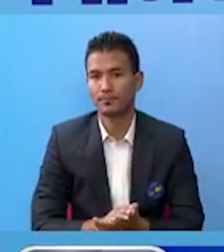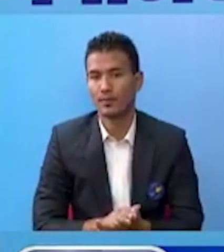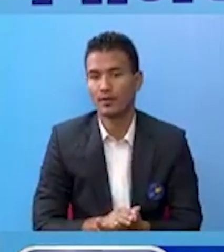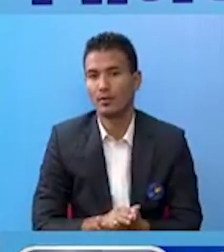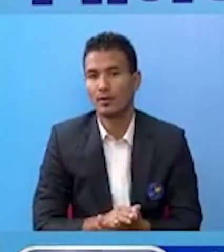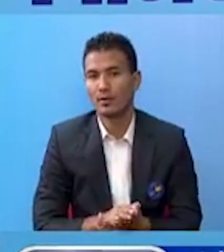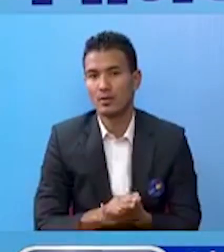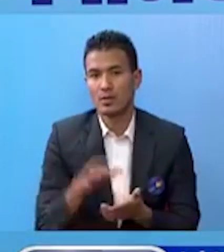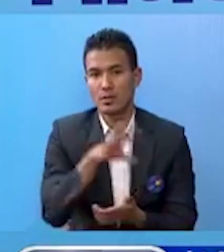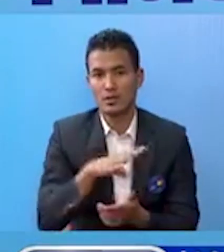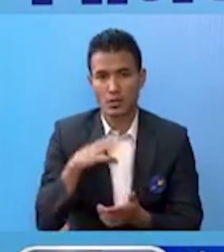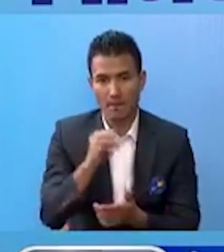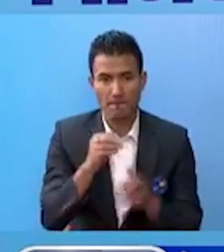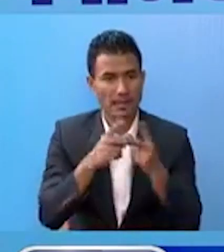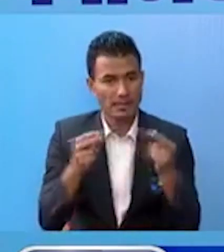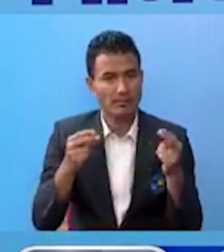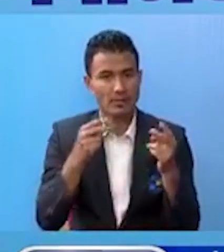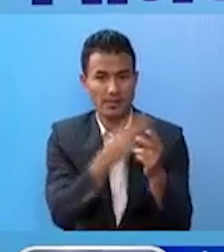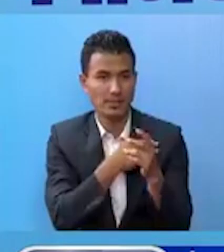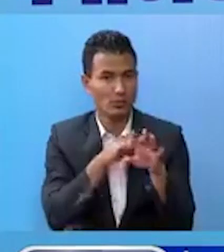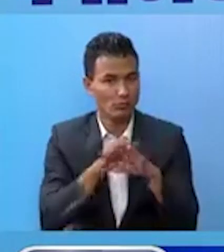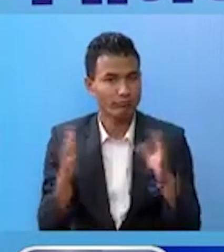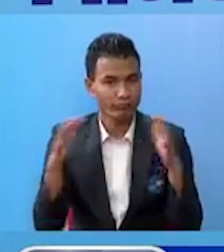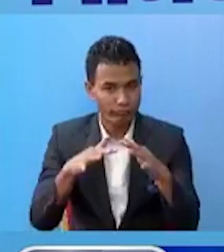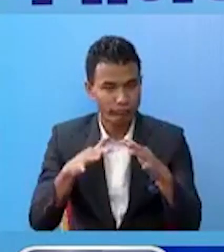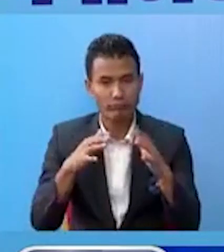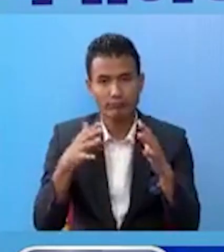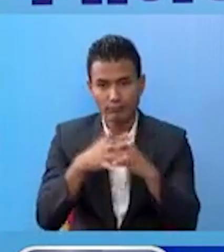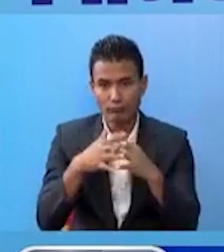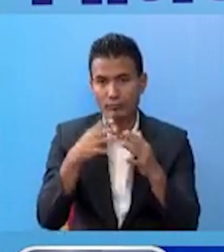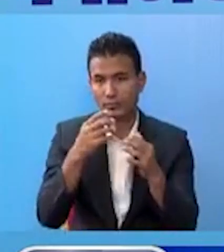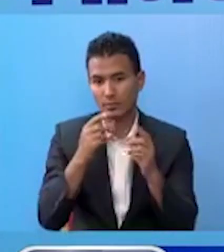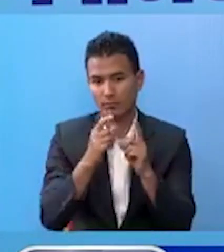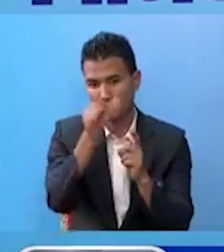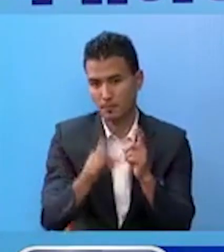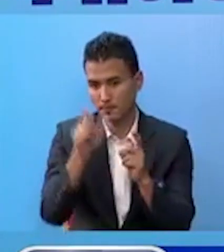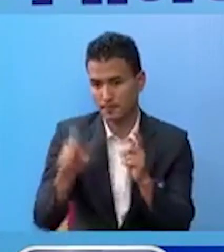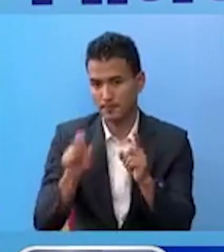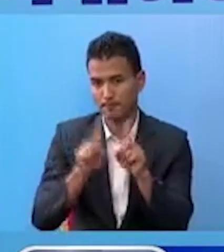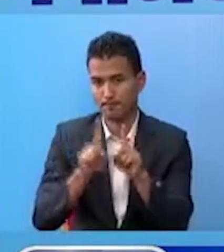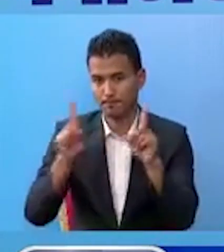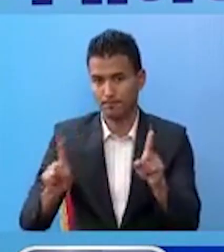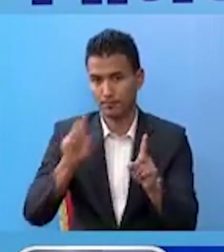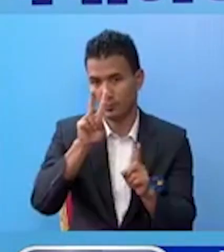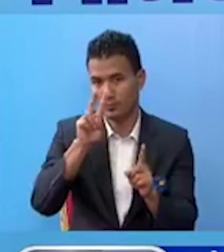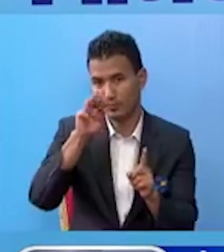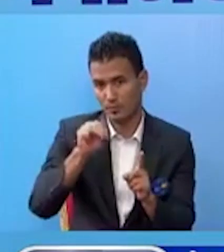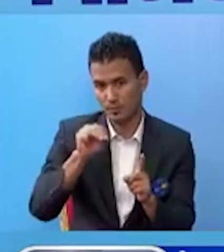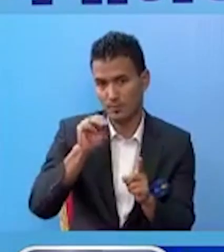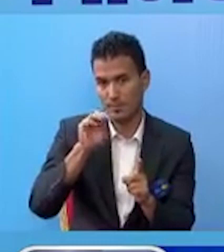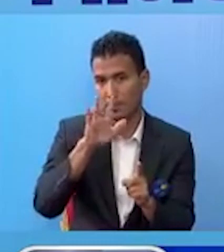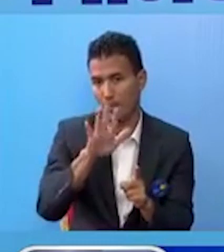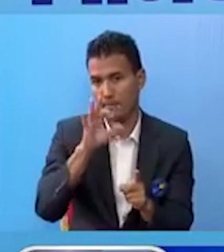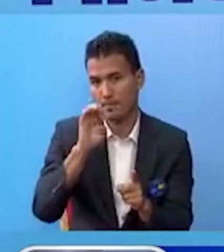पर्दछ। सबै किसिमका जमघट र भेलाहरूमा कम्तीमा 2 मिटर 5 फिटको दूरी